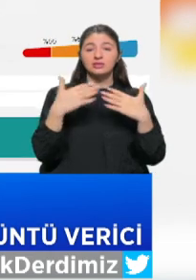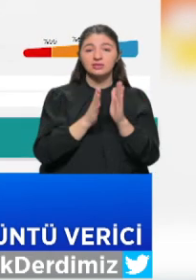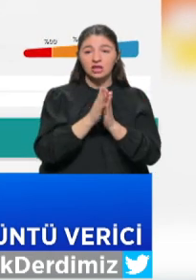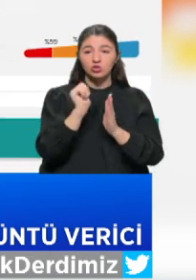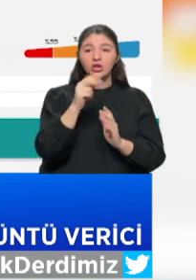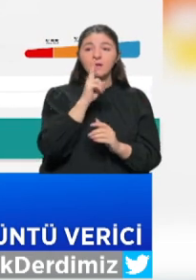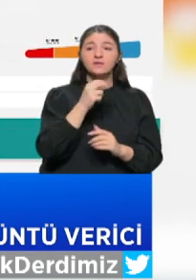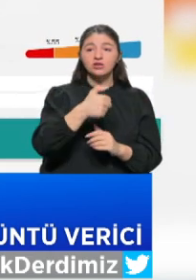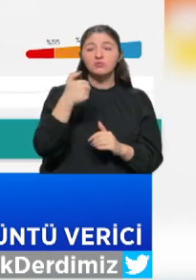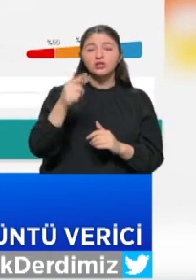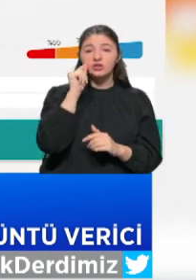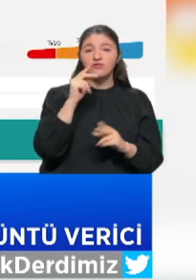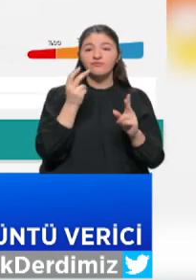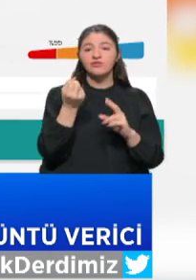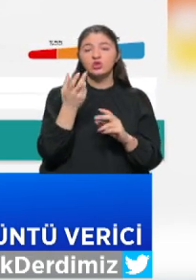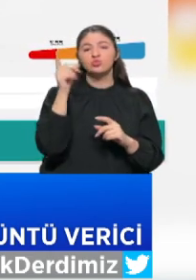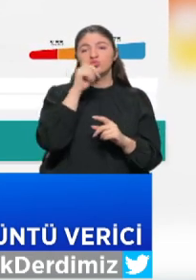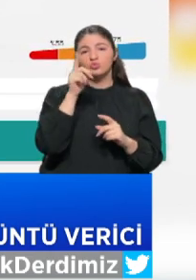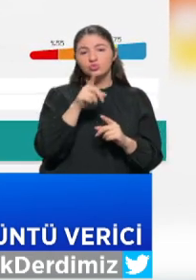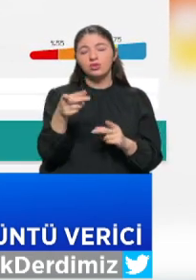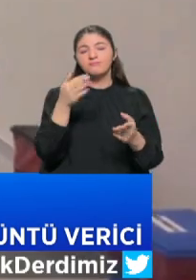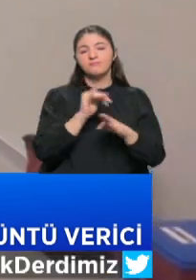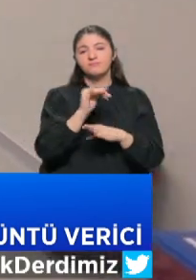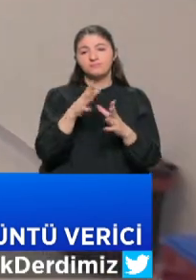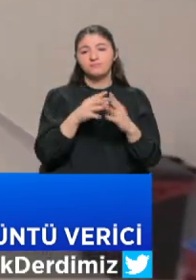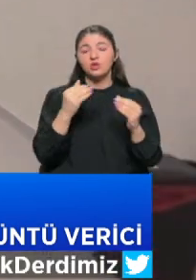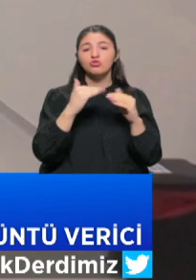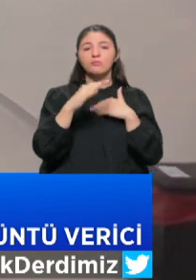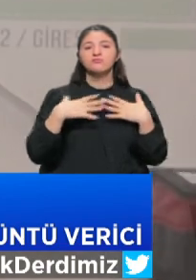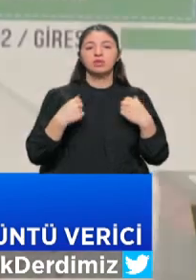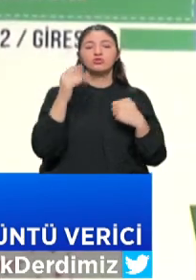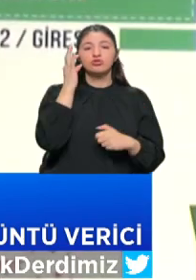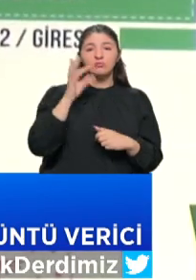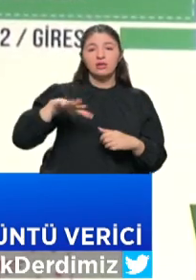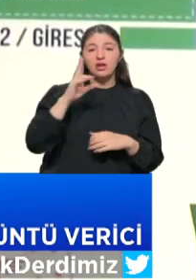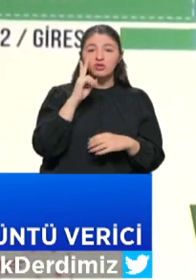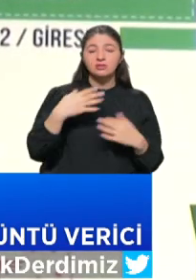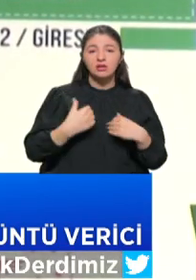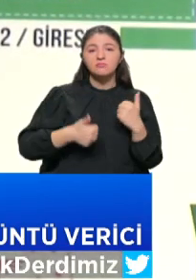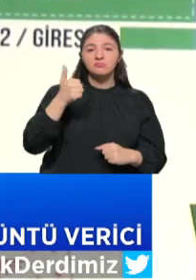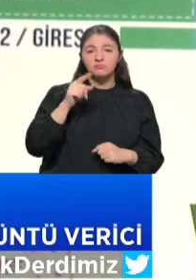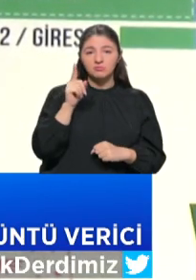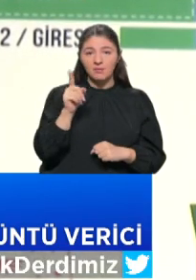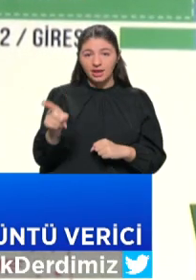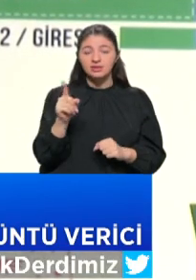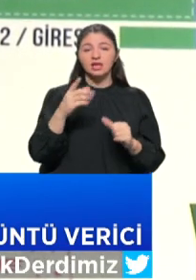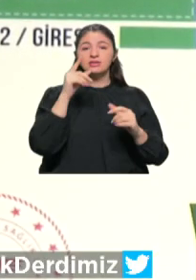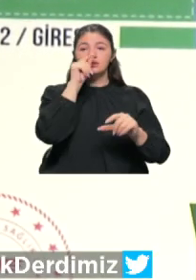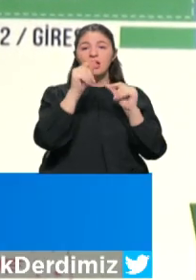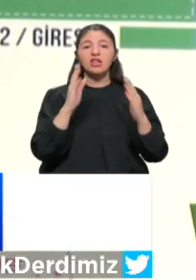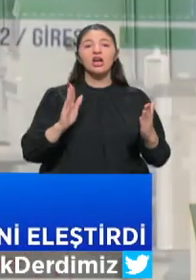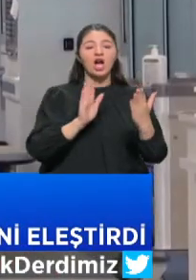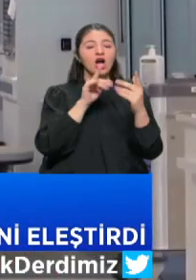günü 266 kişi virüs nedeniyle hayatını kaybetti Halk Sağlığı uzmanlarına göre sağlık bakanı Fahrettin Koca nın